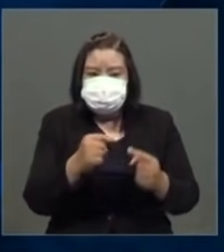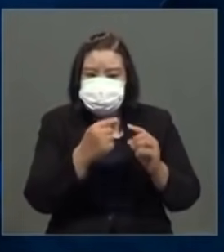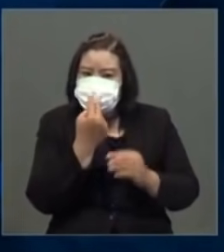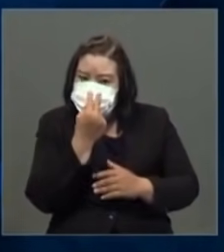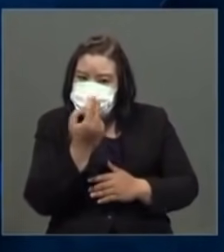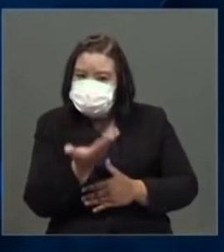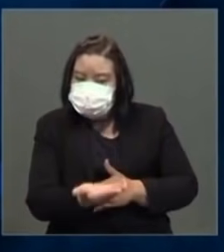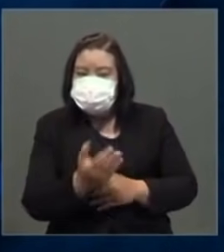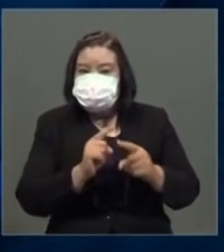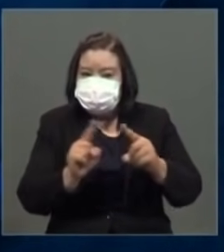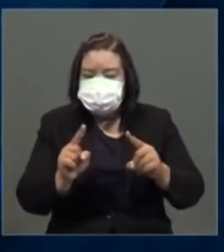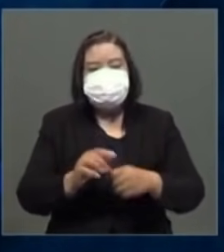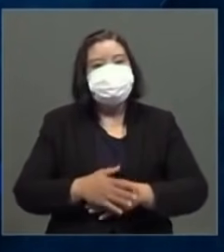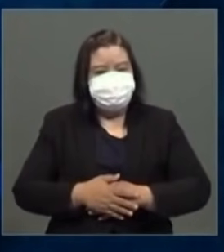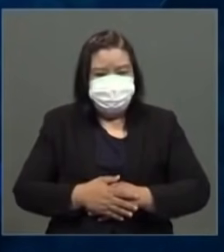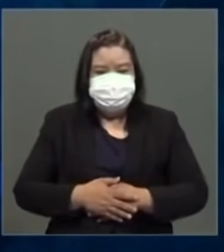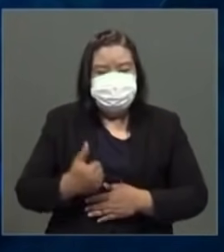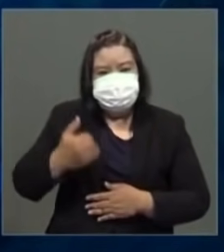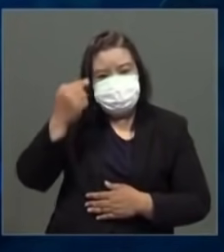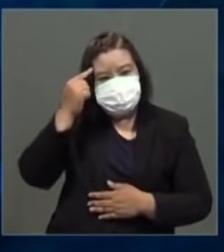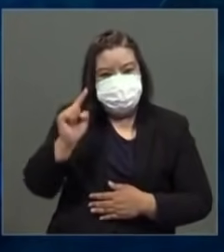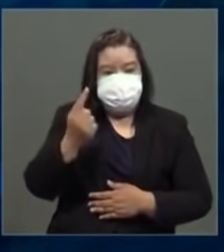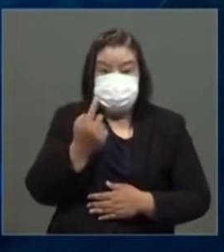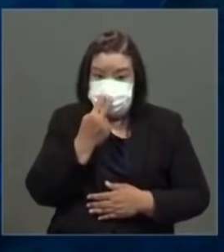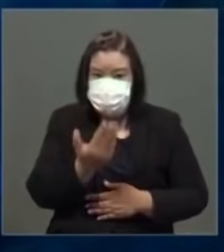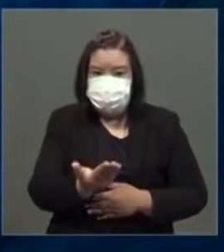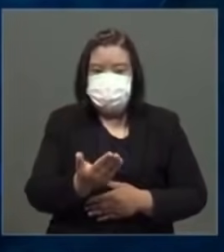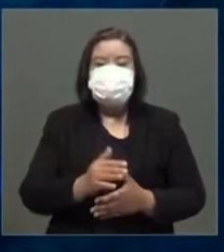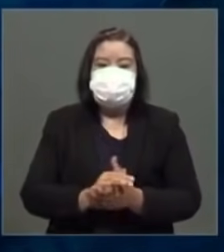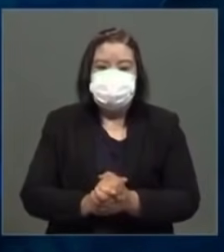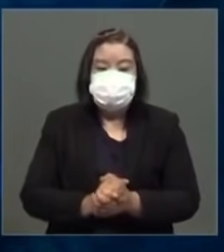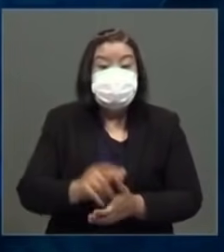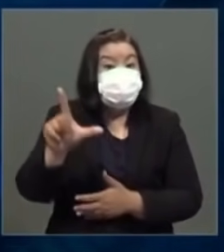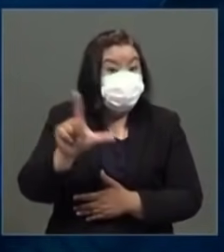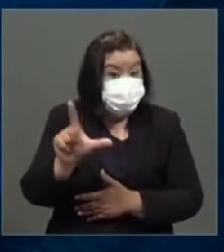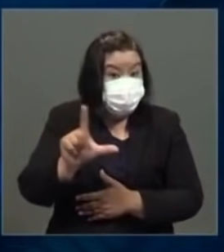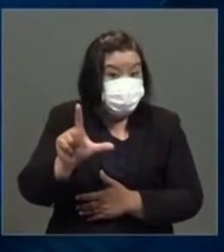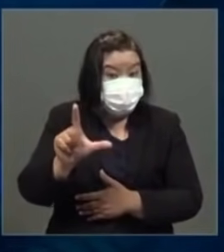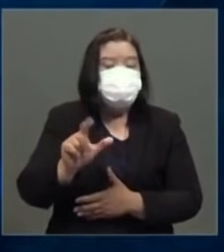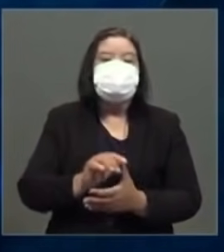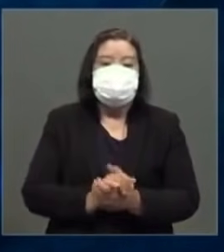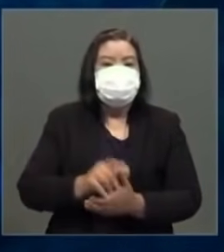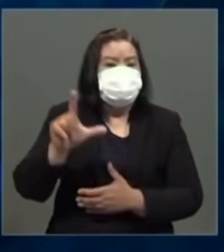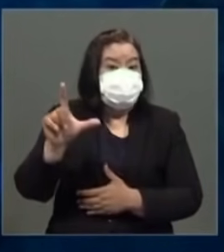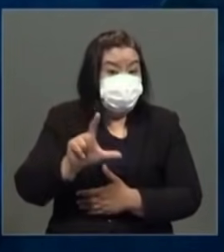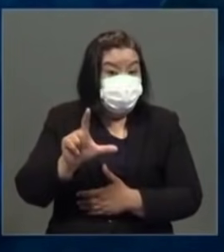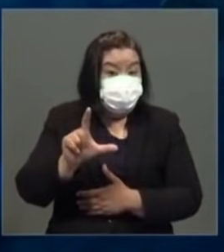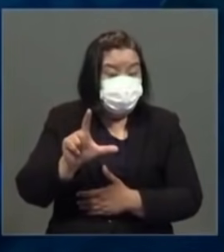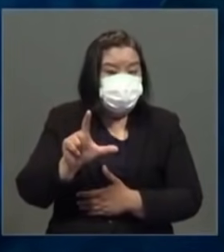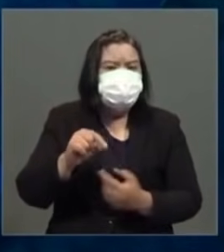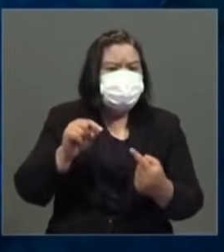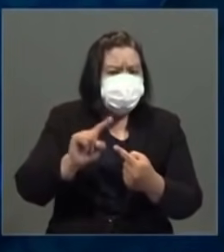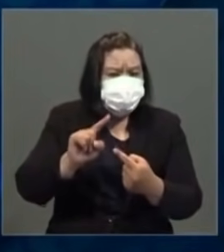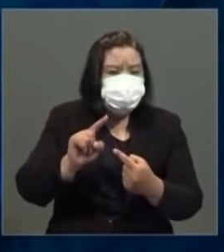าแนวโน้มต้องเป็นกราฟแท่งภาพถัดไปครับเห็นสีเหลืองเนี่ยนะครับที่จะเป็นเดลต้าก็คือกับแ